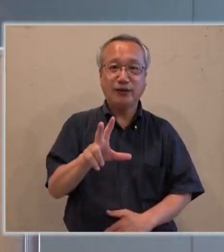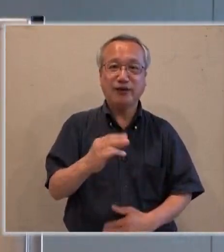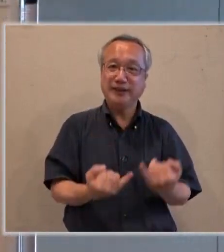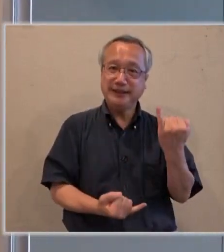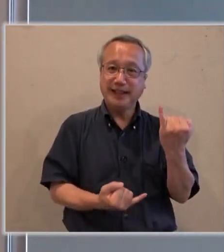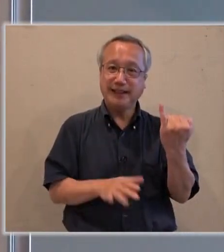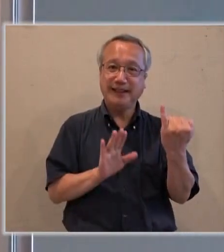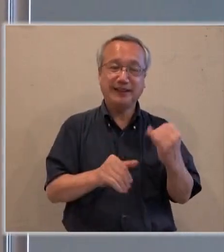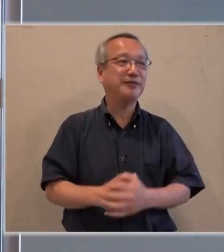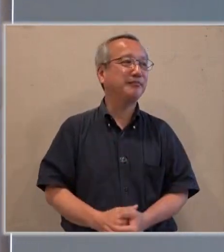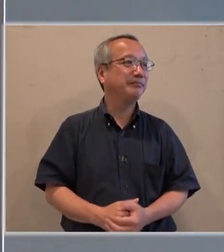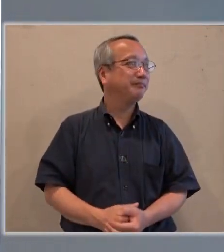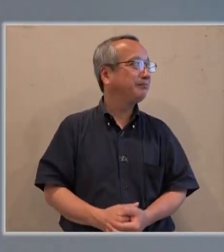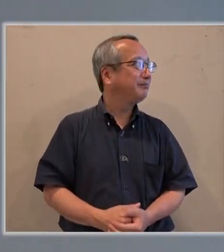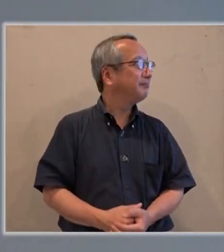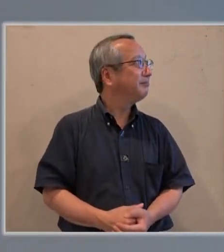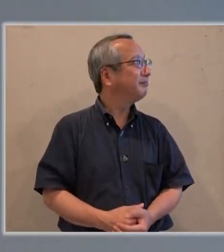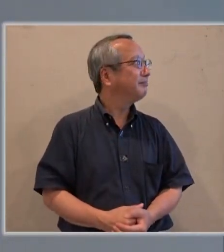します。